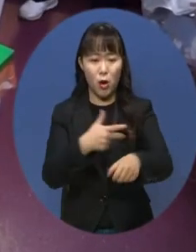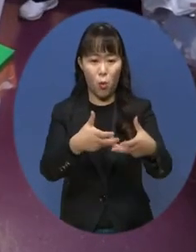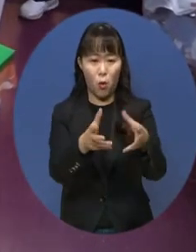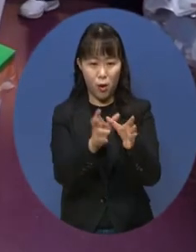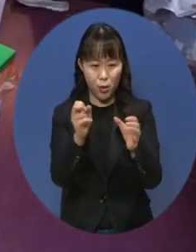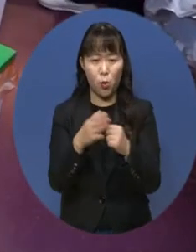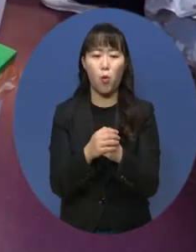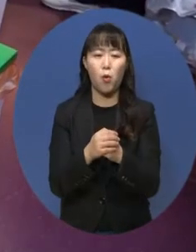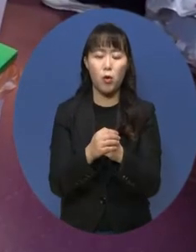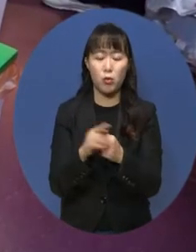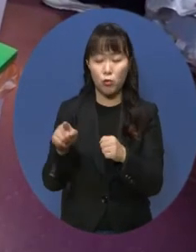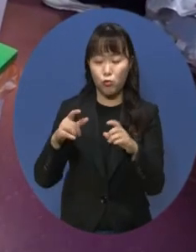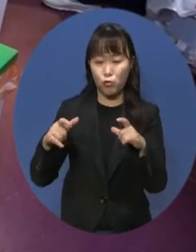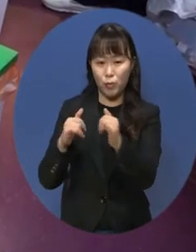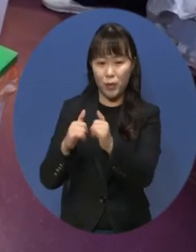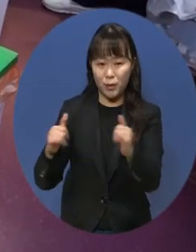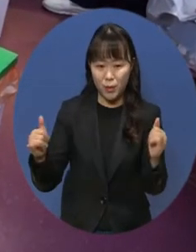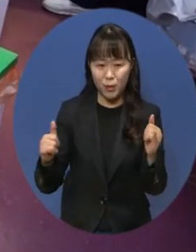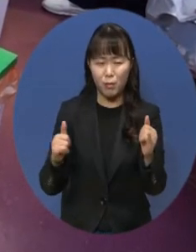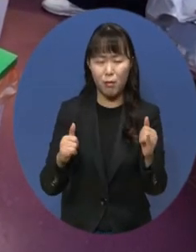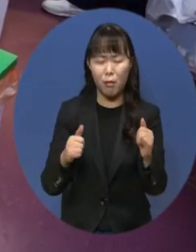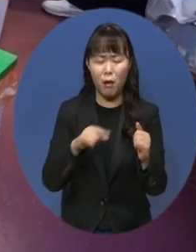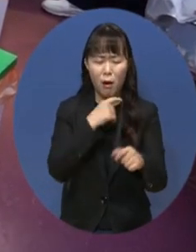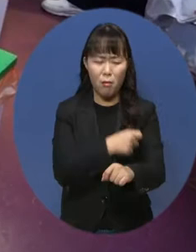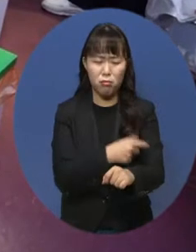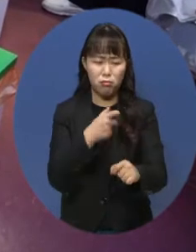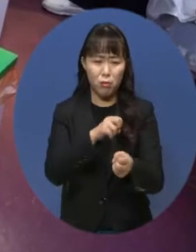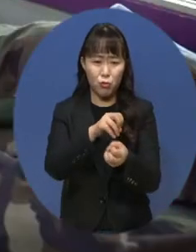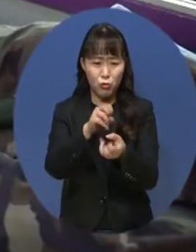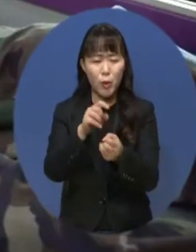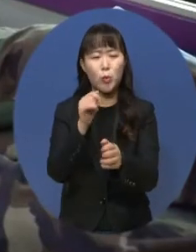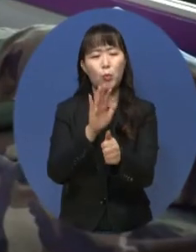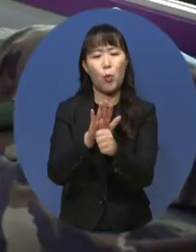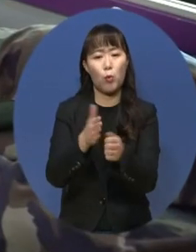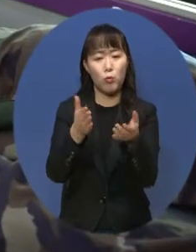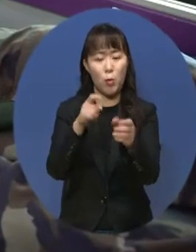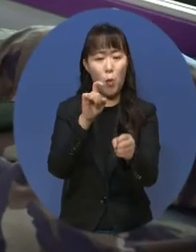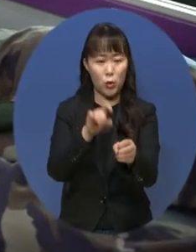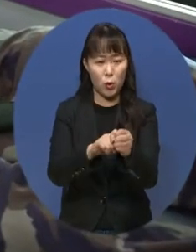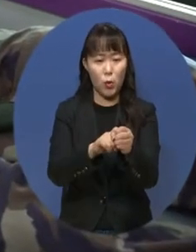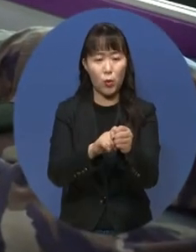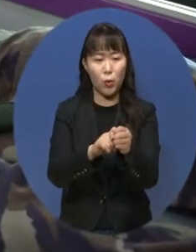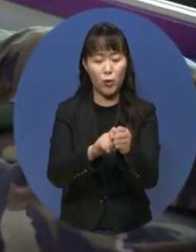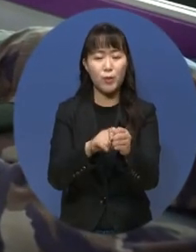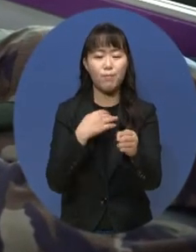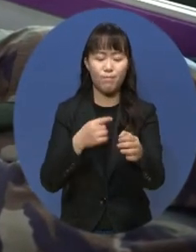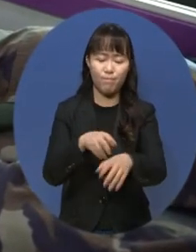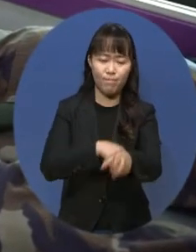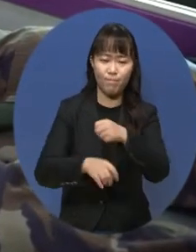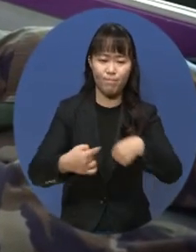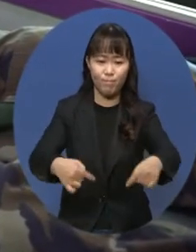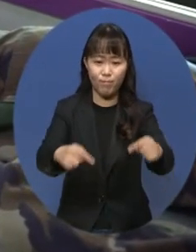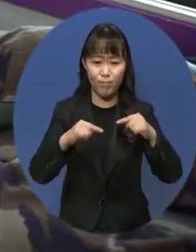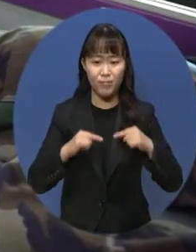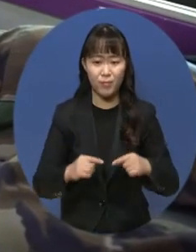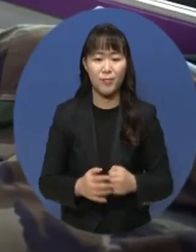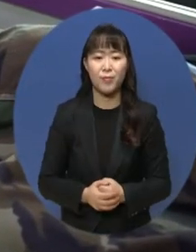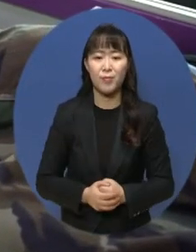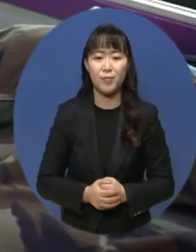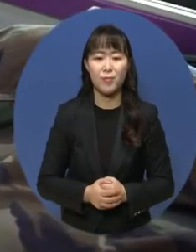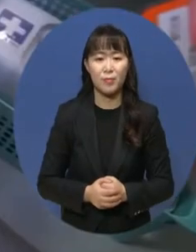부안군 군민들은 어려운 혈액 수급에 조금이라도 보탬이 되고자 헌혈 캠페인에 적극적으로